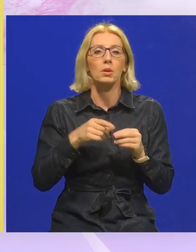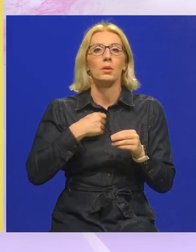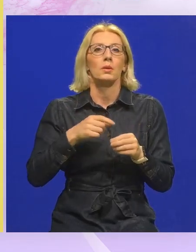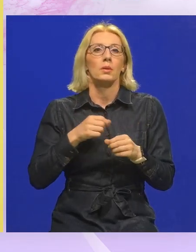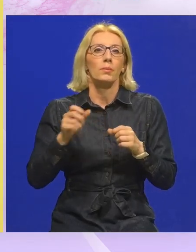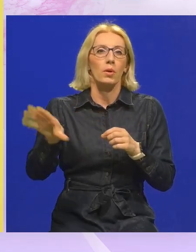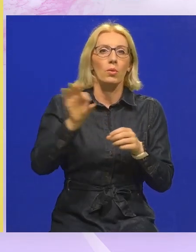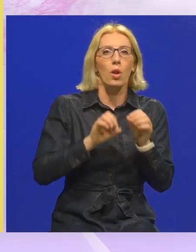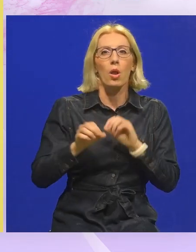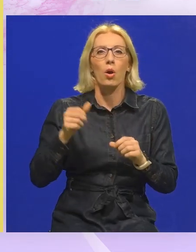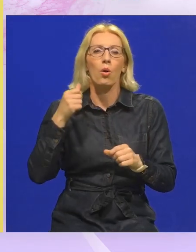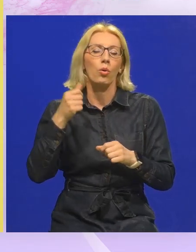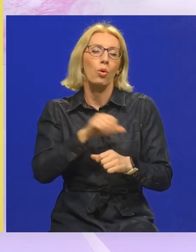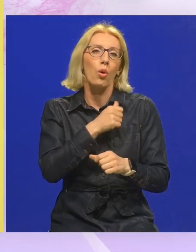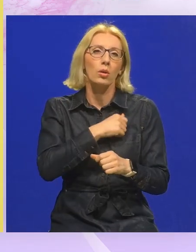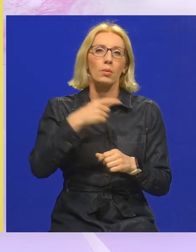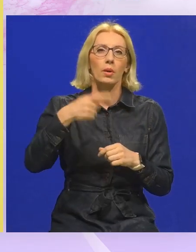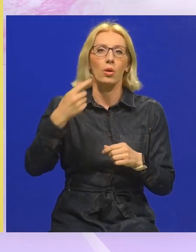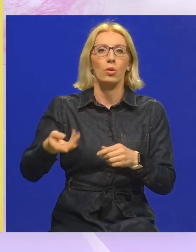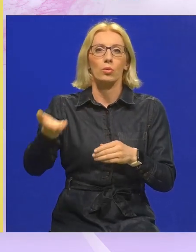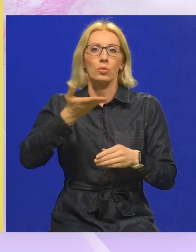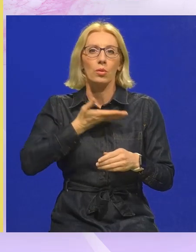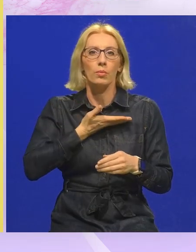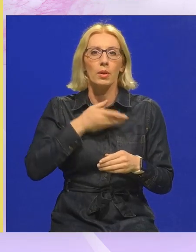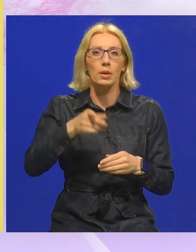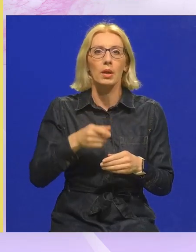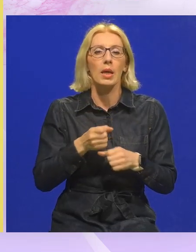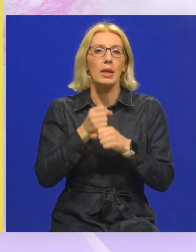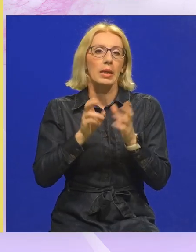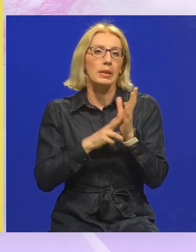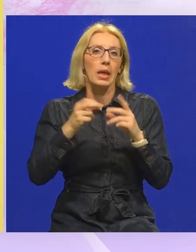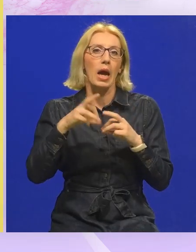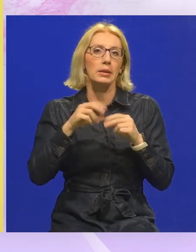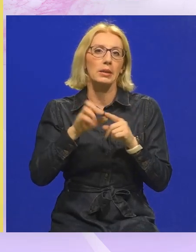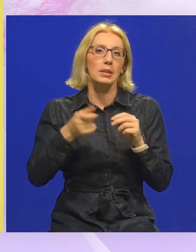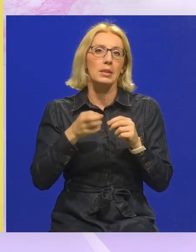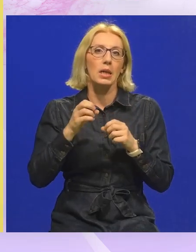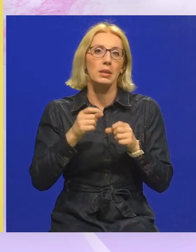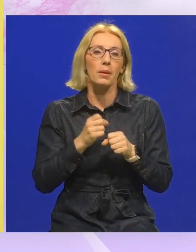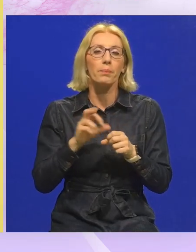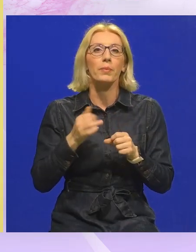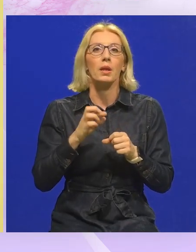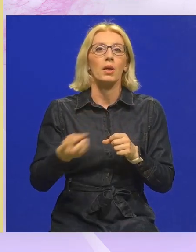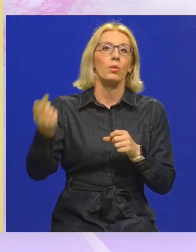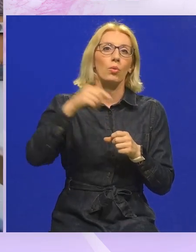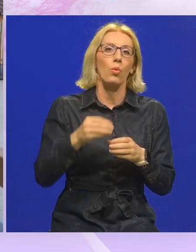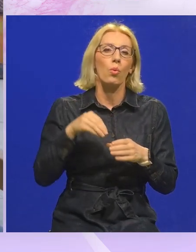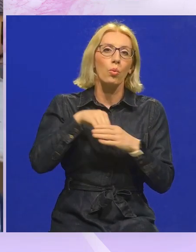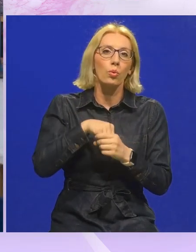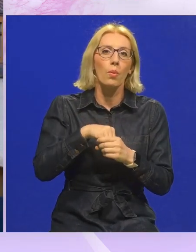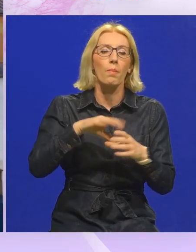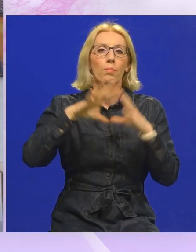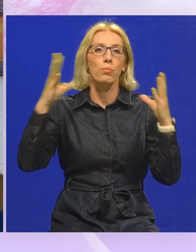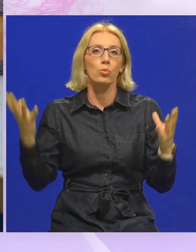smo lobirali godinama da dobijemo jedno takvo natjecanje, da uđemo među puno